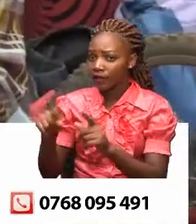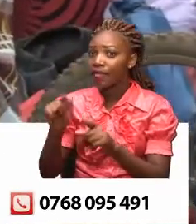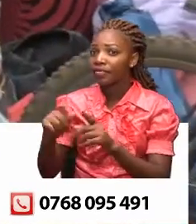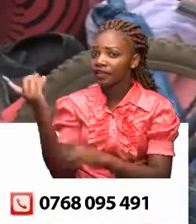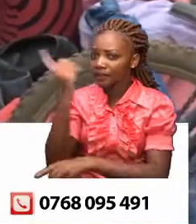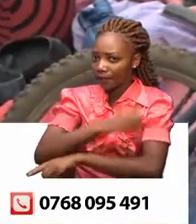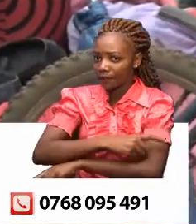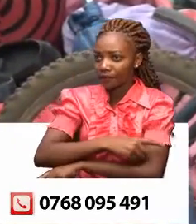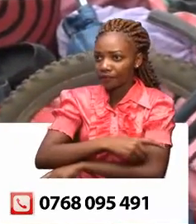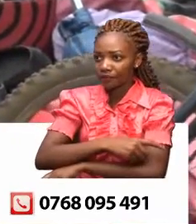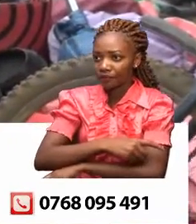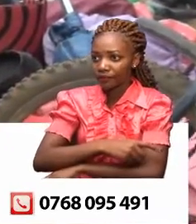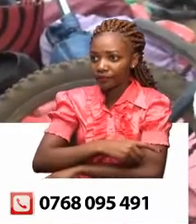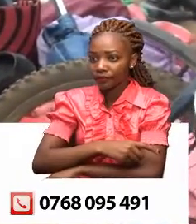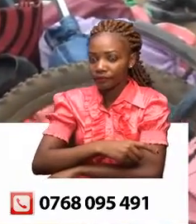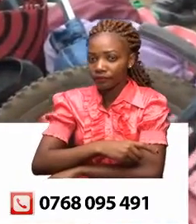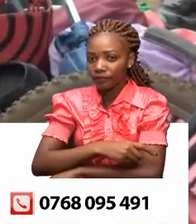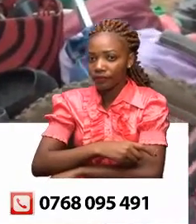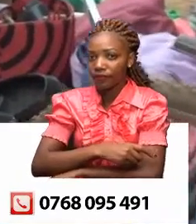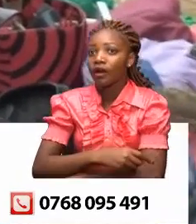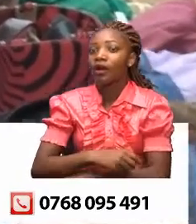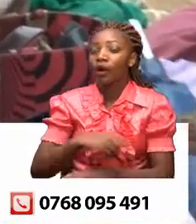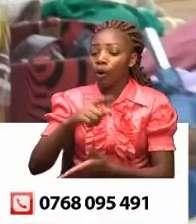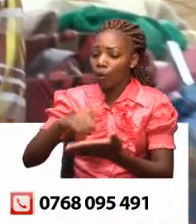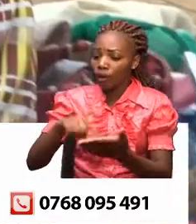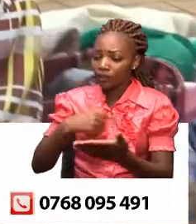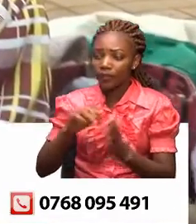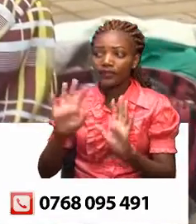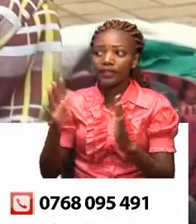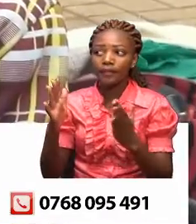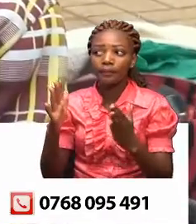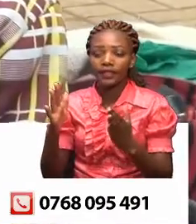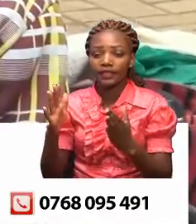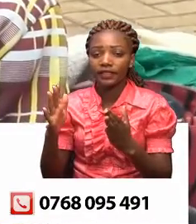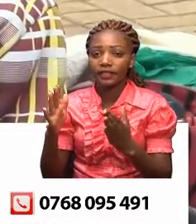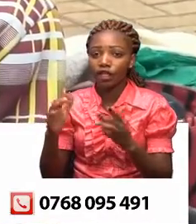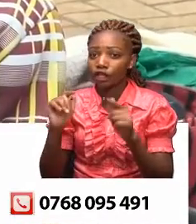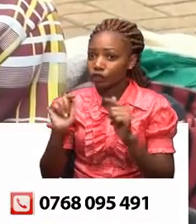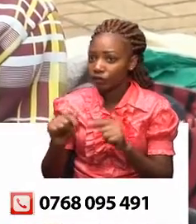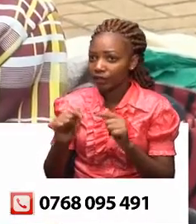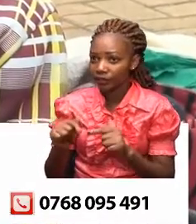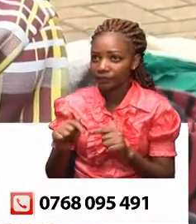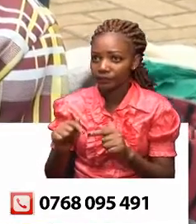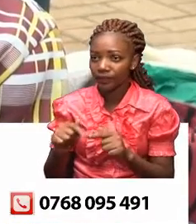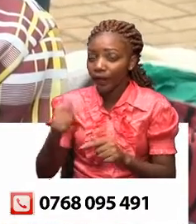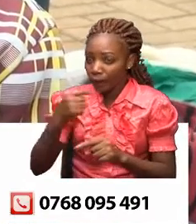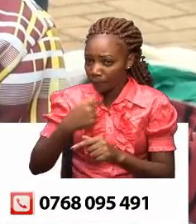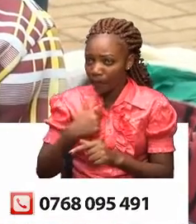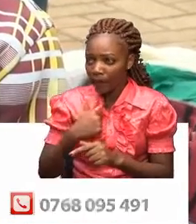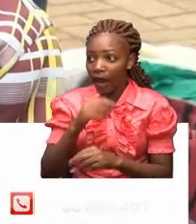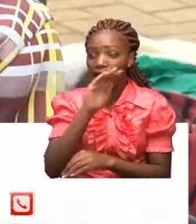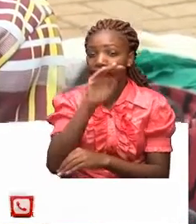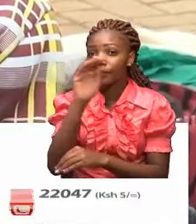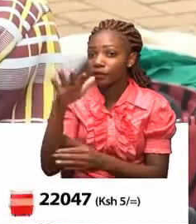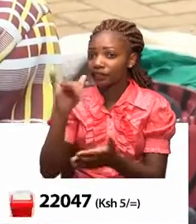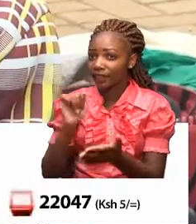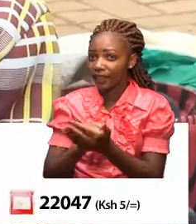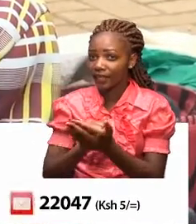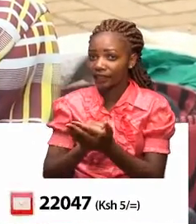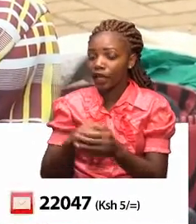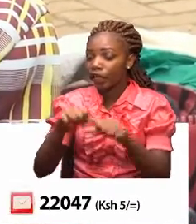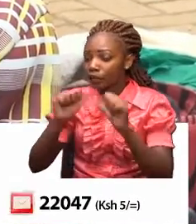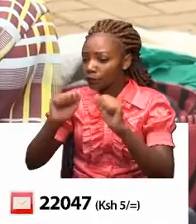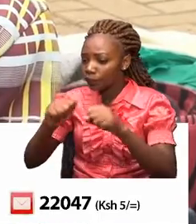kama ya walemavu duniani, jambo ambao naweza sherekea, ninaweza omba ya kwamba waweze